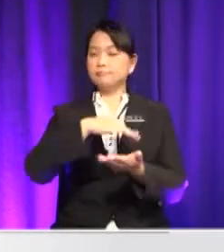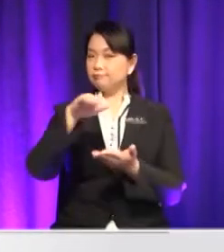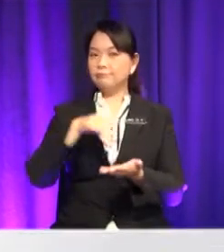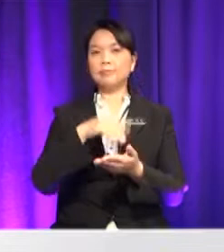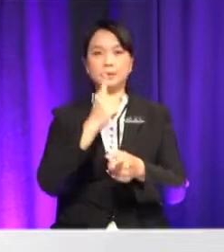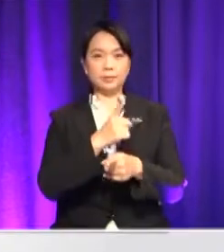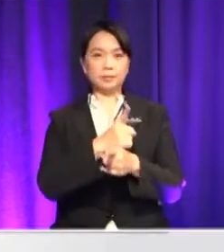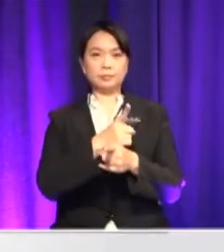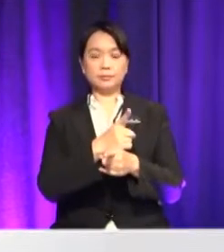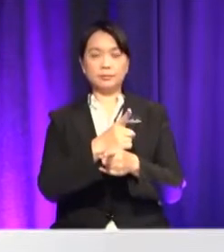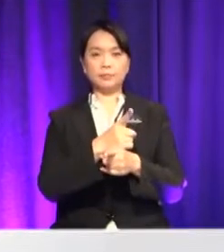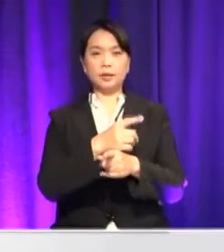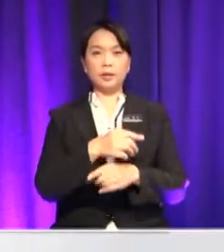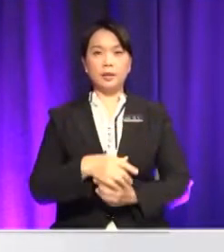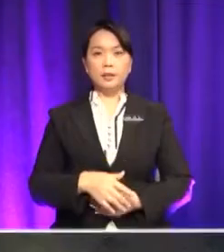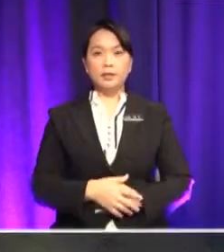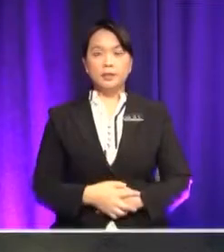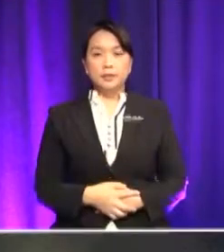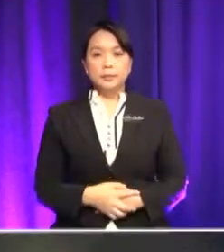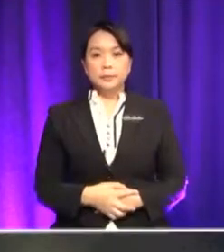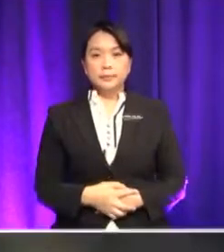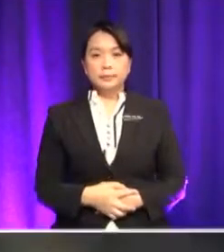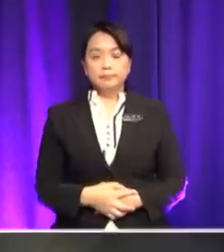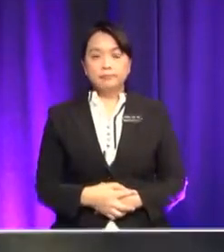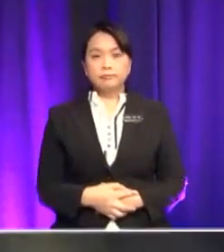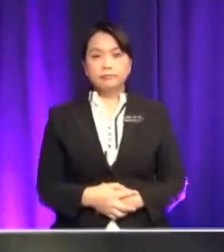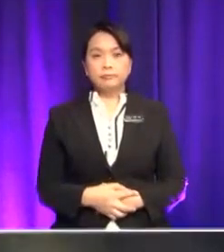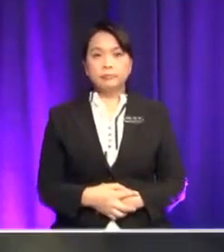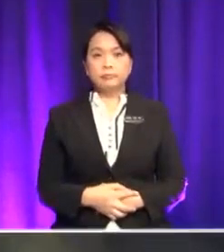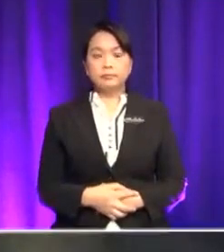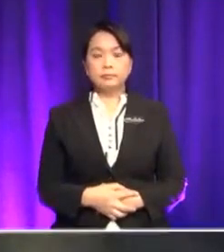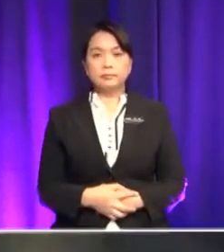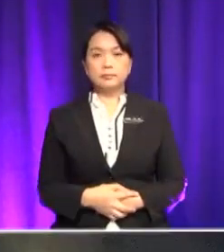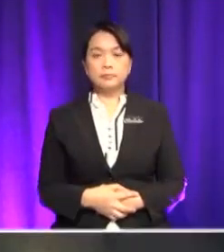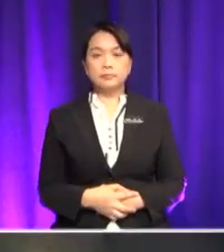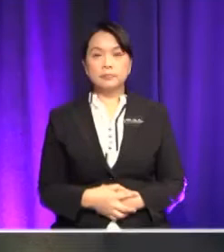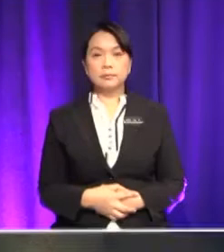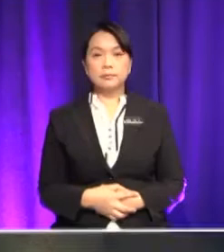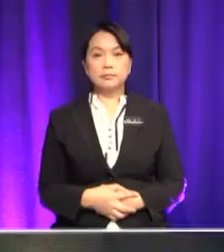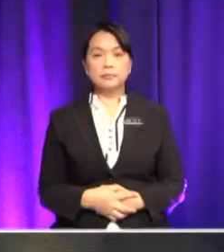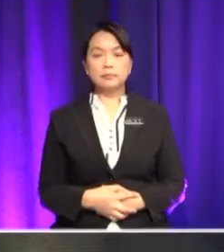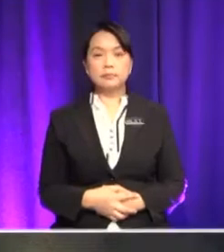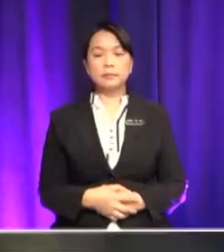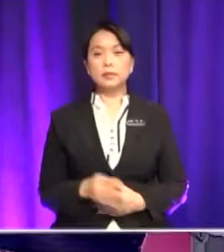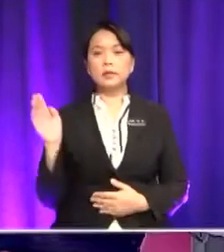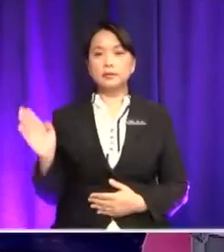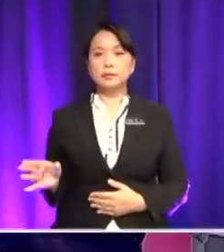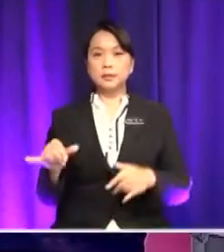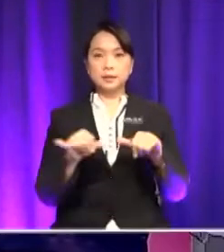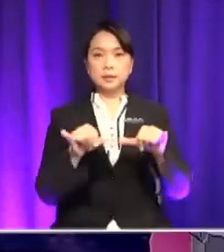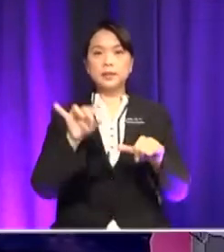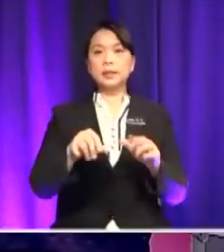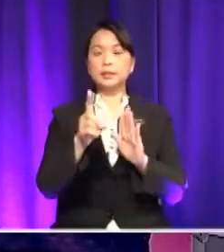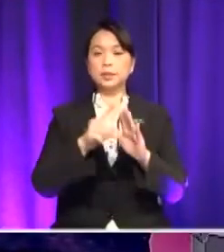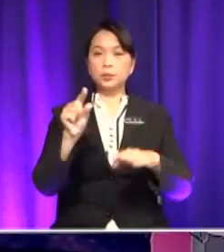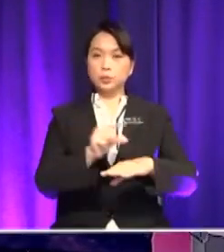betul. Tahniah, Iman Iman. Amsyah. Okey, betul. Oh, baiklah. Ini dia skala yang digunakan memang tepat sekali.